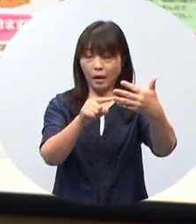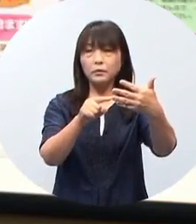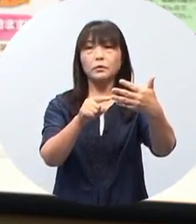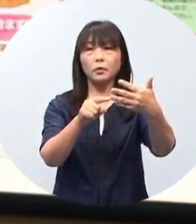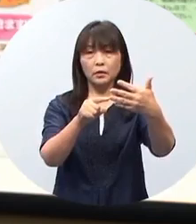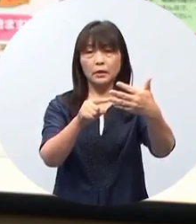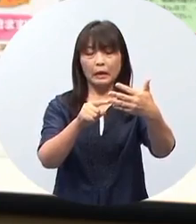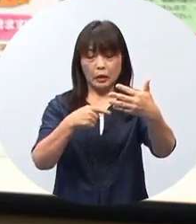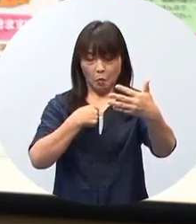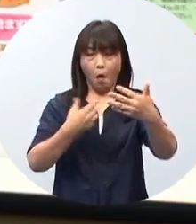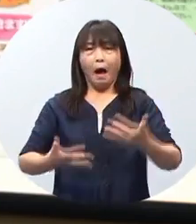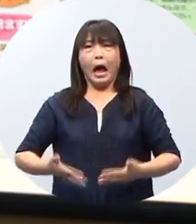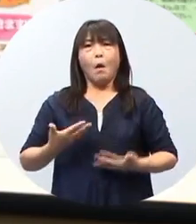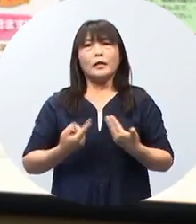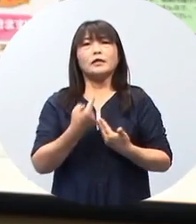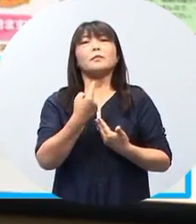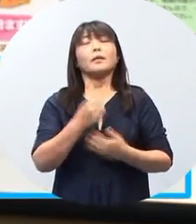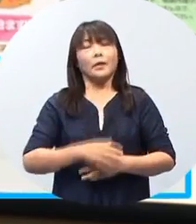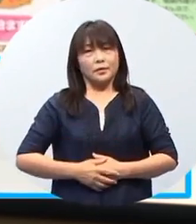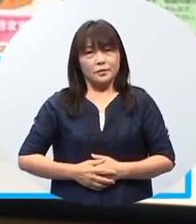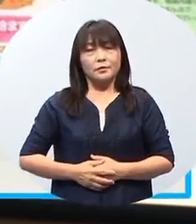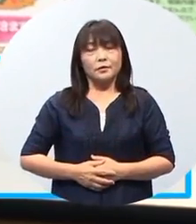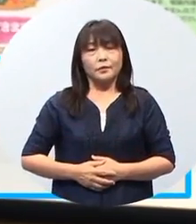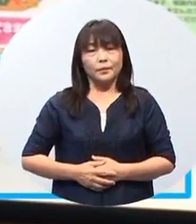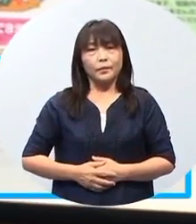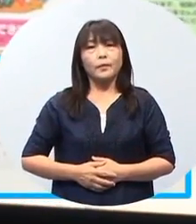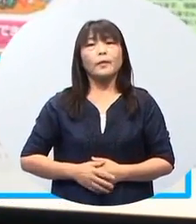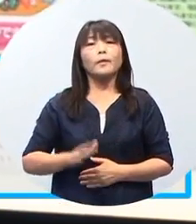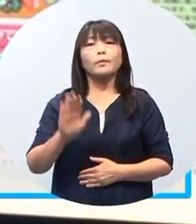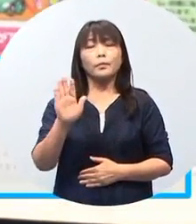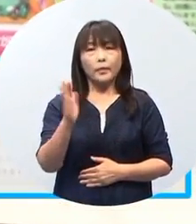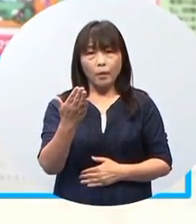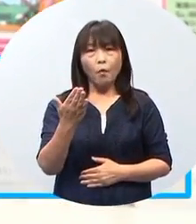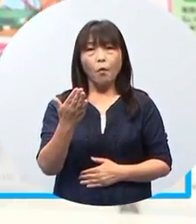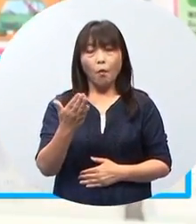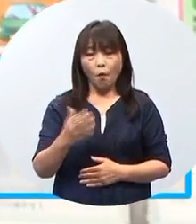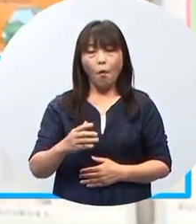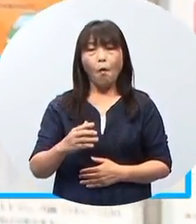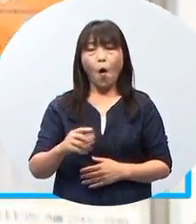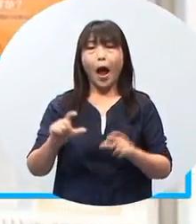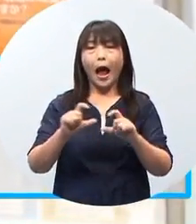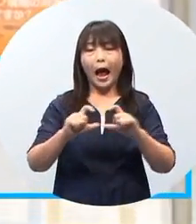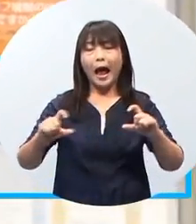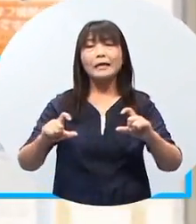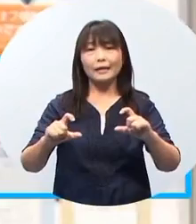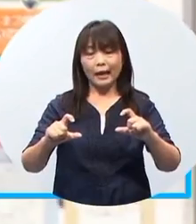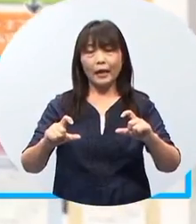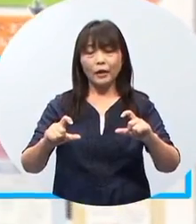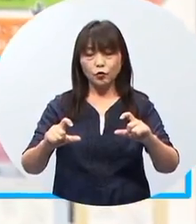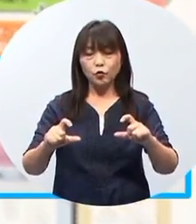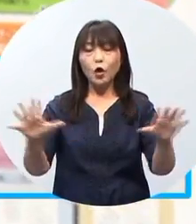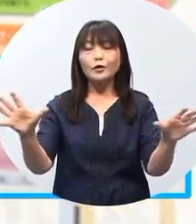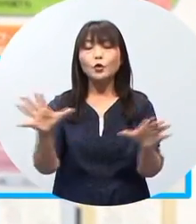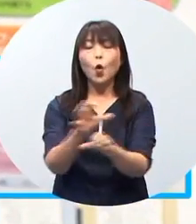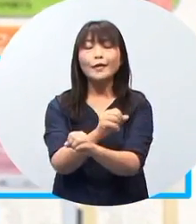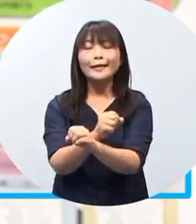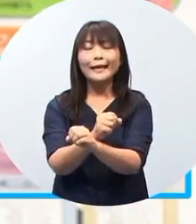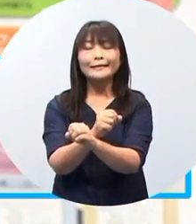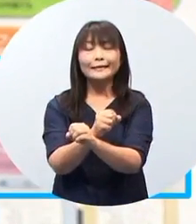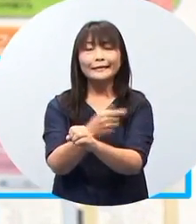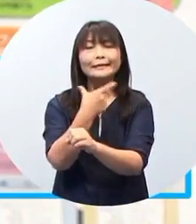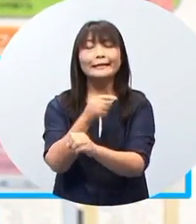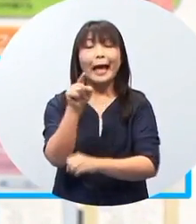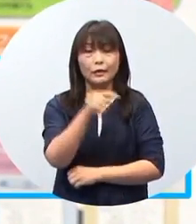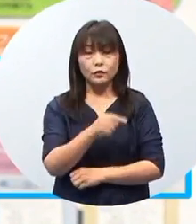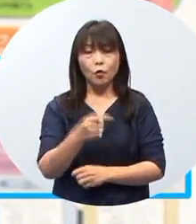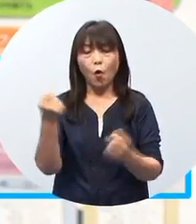大変慌てると思いますが、まずはその請求画面に書いてあるその取り消しをしたい方ですとか間